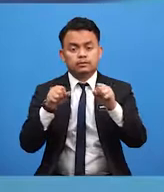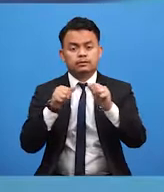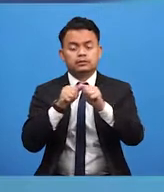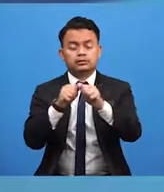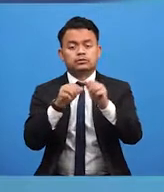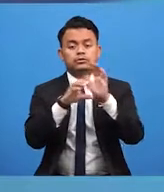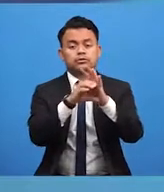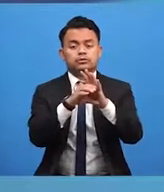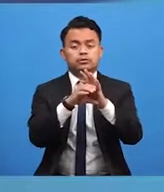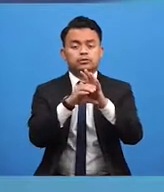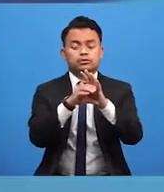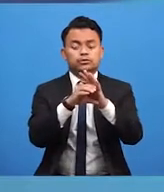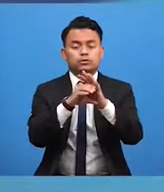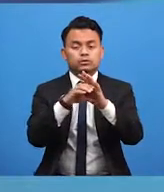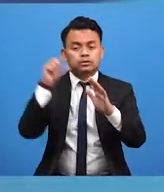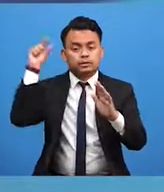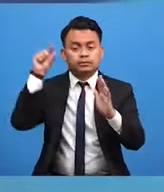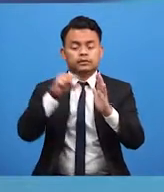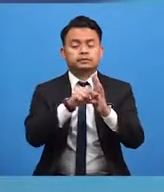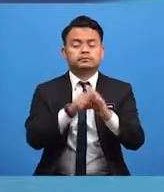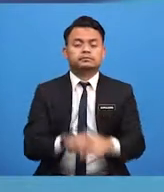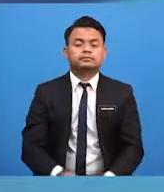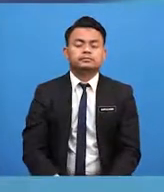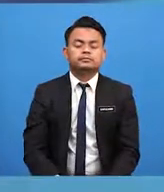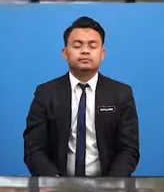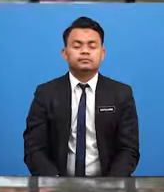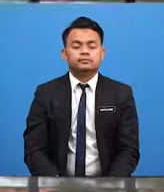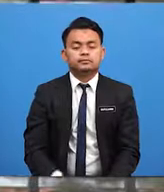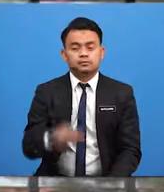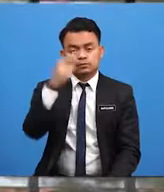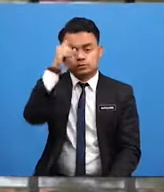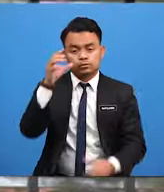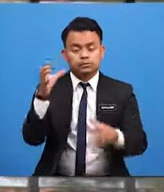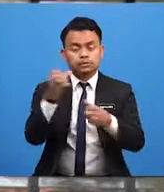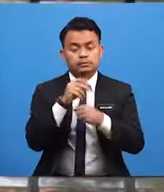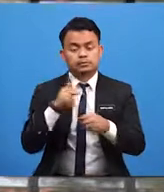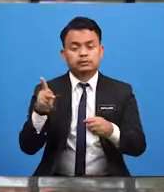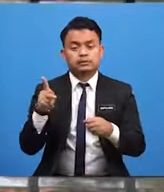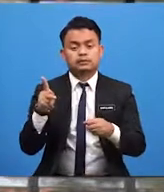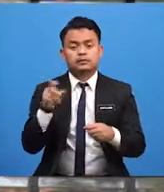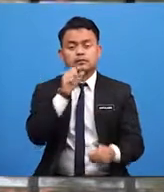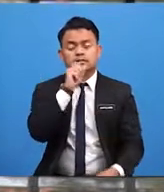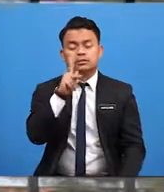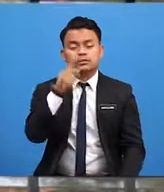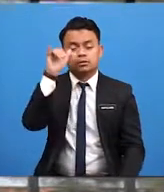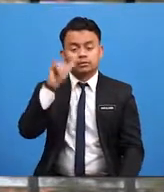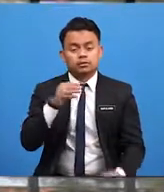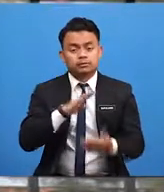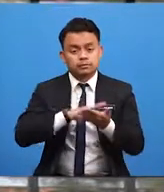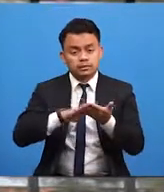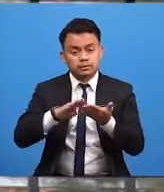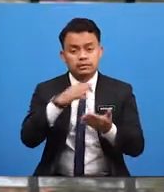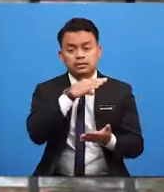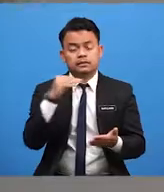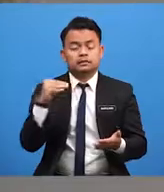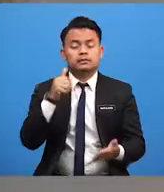Ayam dikeluarkan dan dimasukkan ke dalam besi. Untuk mendapatkan stok yang bersih dan